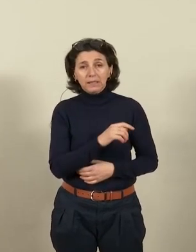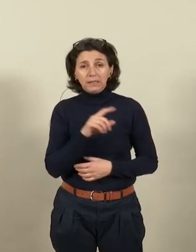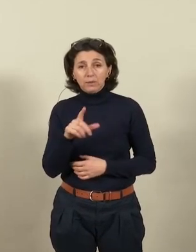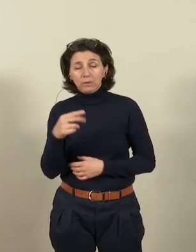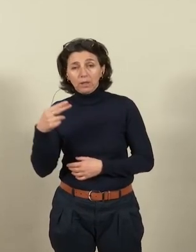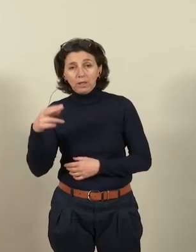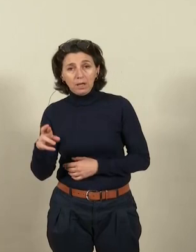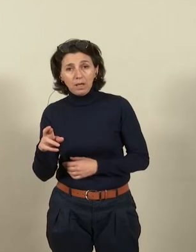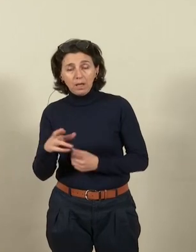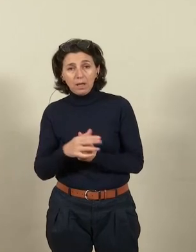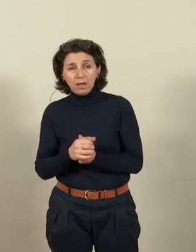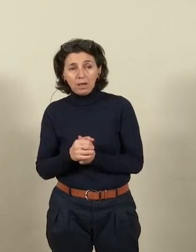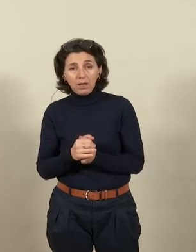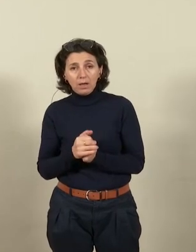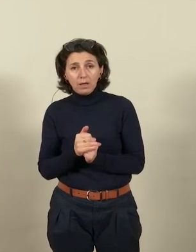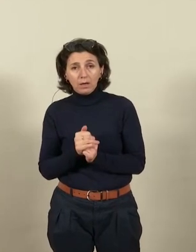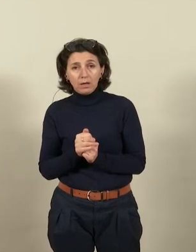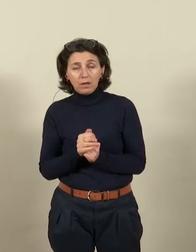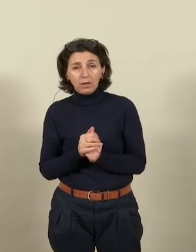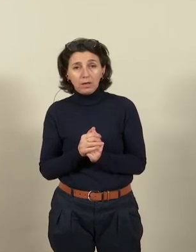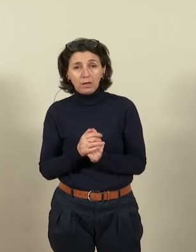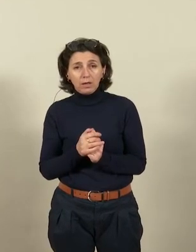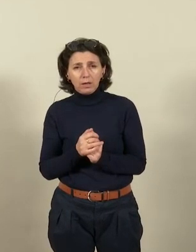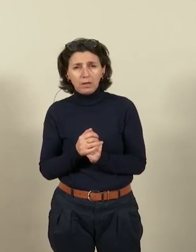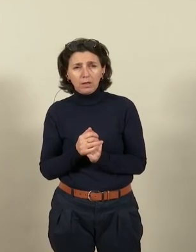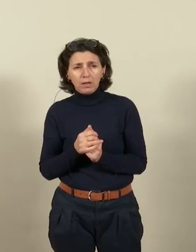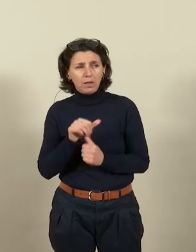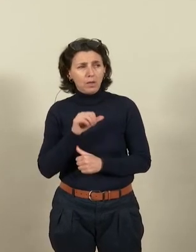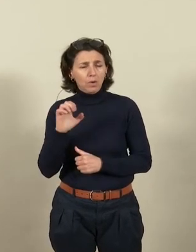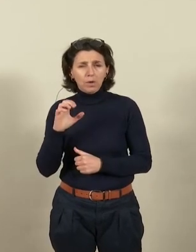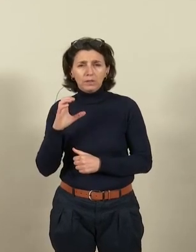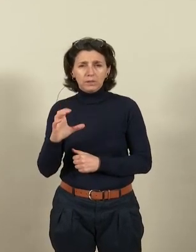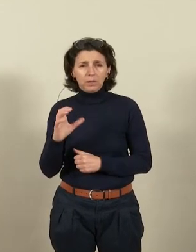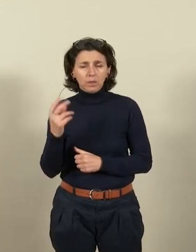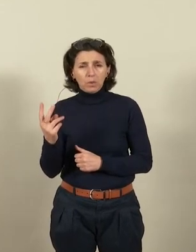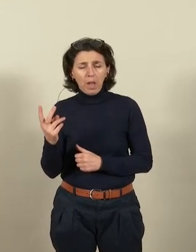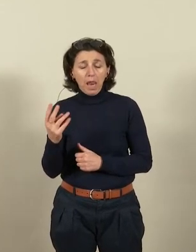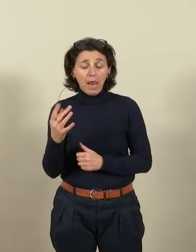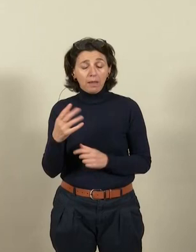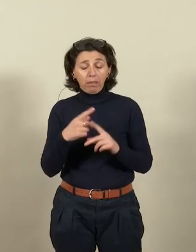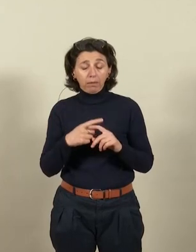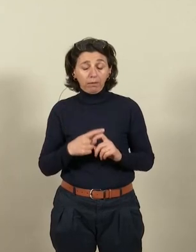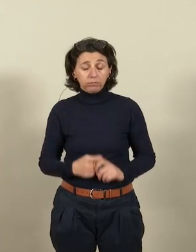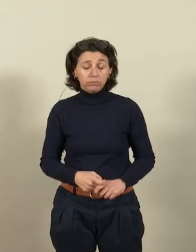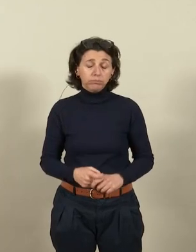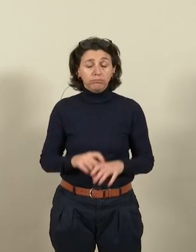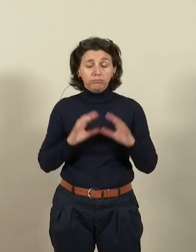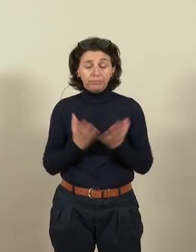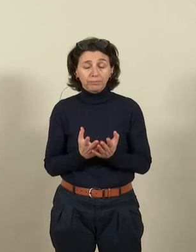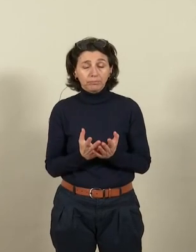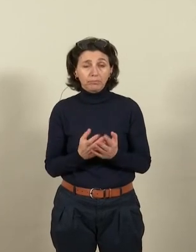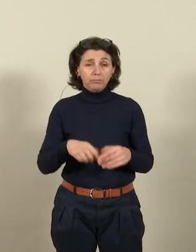NR et les les deux d'EC également donc ça fait 4 et 6 10 et